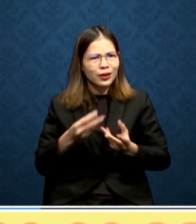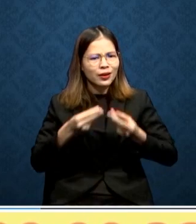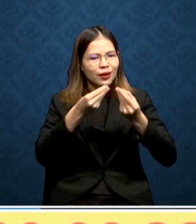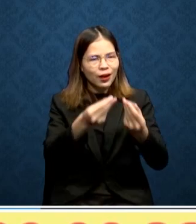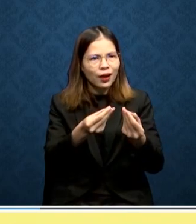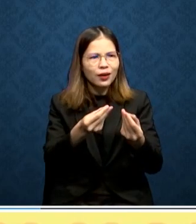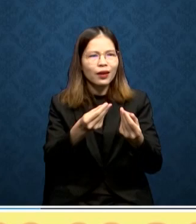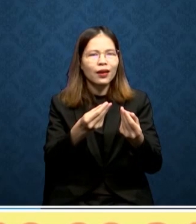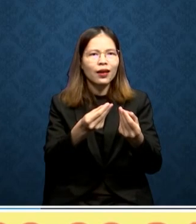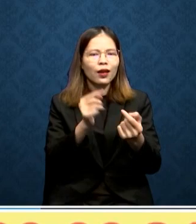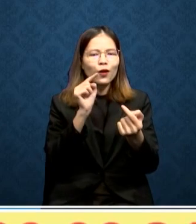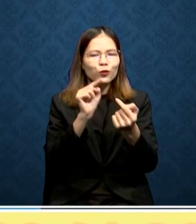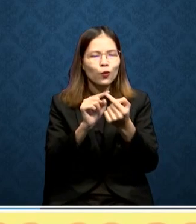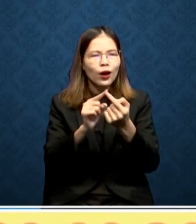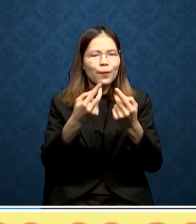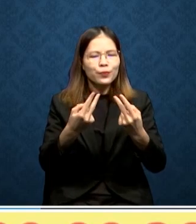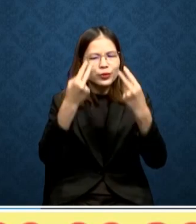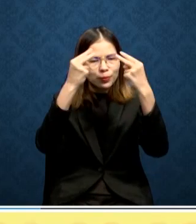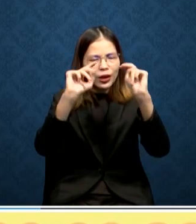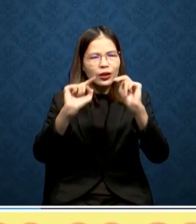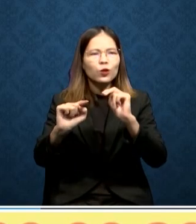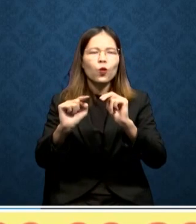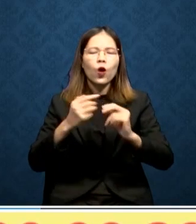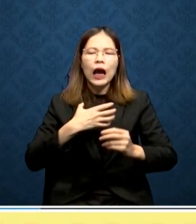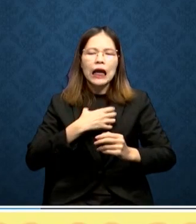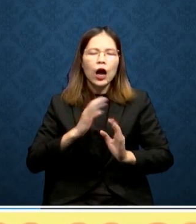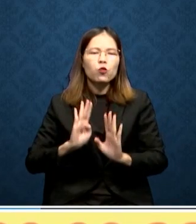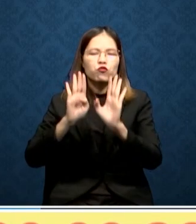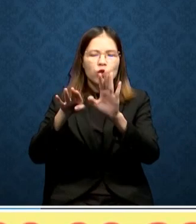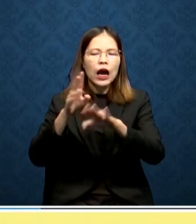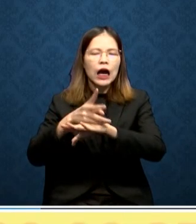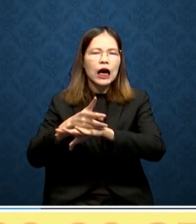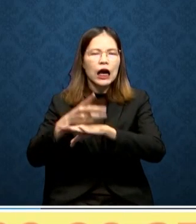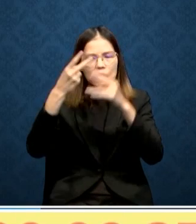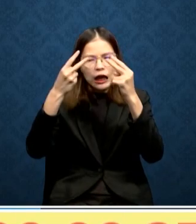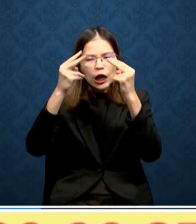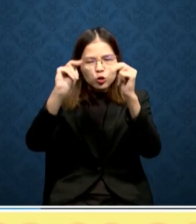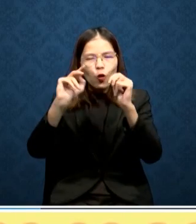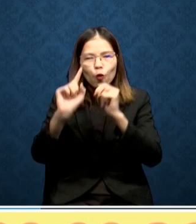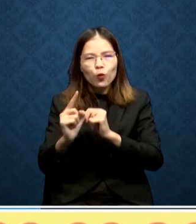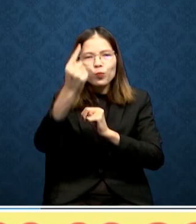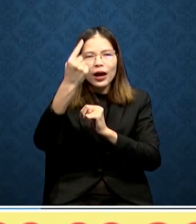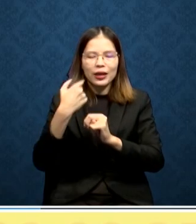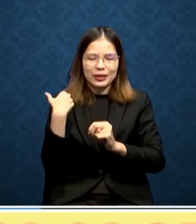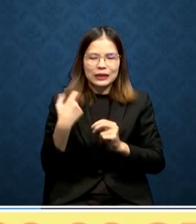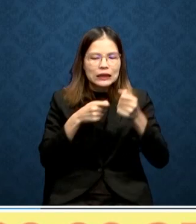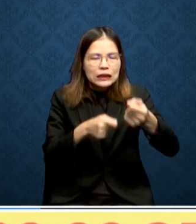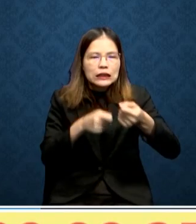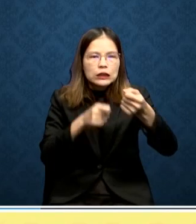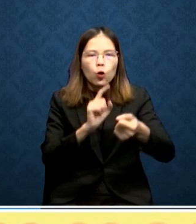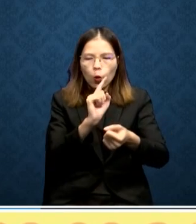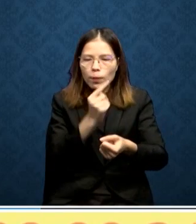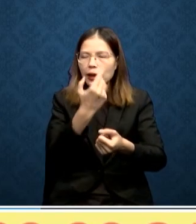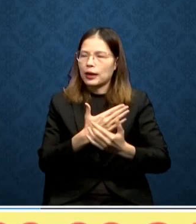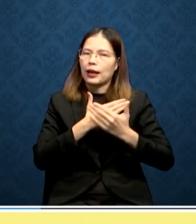ก็เราข้ตรงกสำนกใโยกรมติท่มาทานครัก็อยากจะฝากไปถงท่านในโกรคนให่นะครับก็เกษตรครับรักท่าน